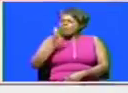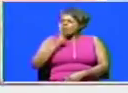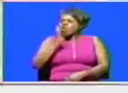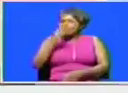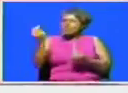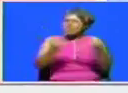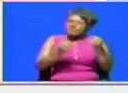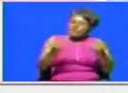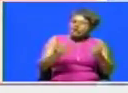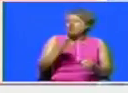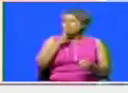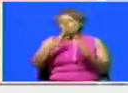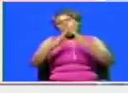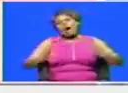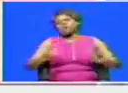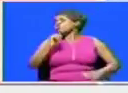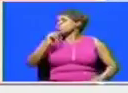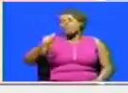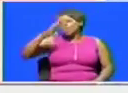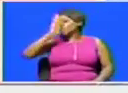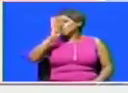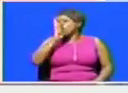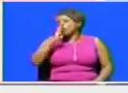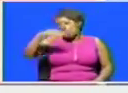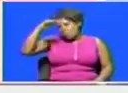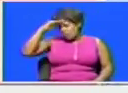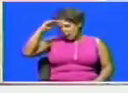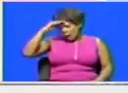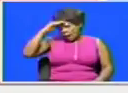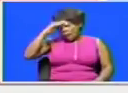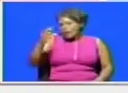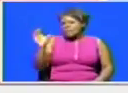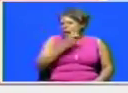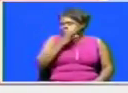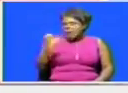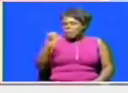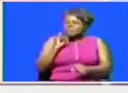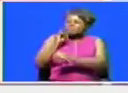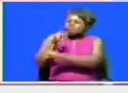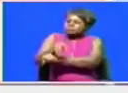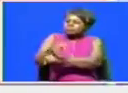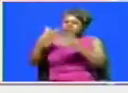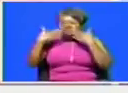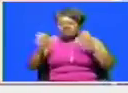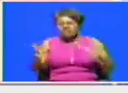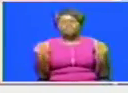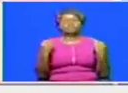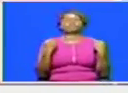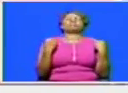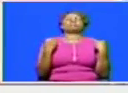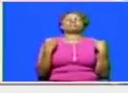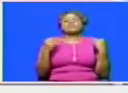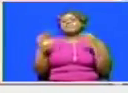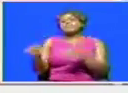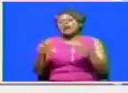la nyumba, lakini isiwe ni deni ya pombe. Maanake ukishakunywa pombe unaenda chooni kukojoa, alafu unaenda unalala, mwisho unaona anaumia.